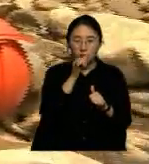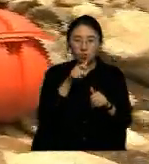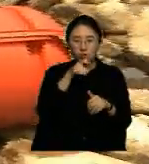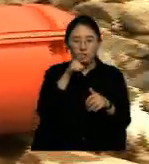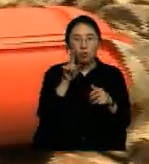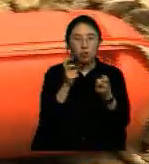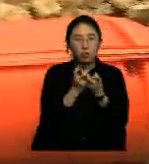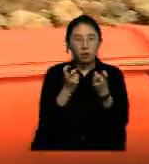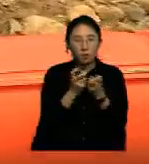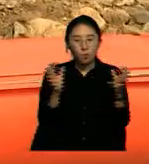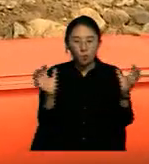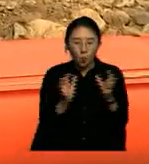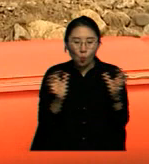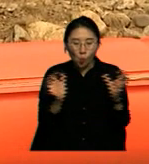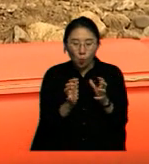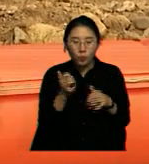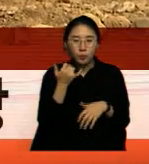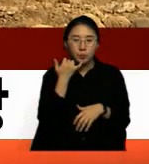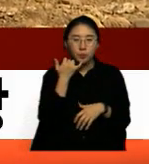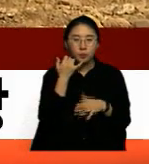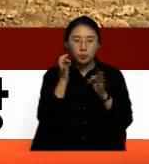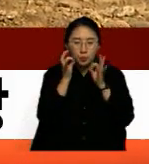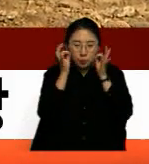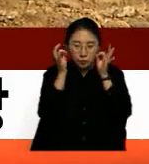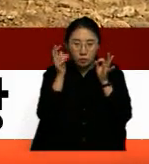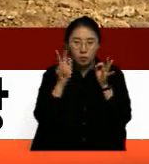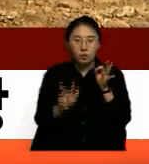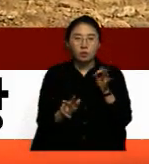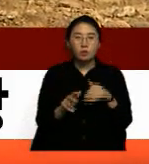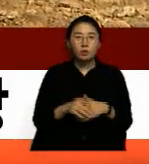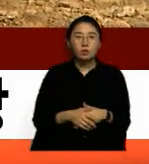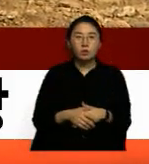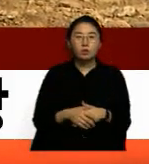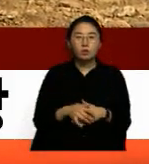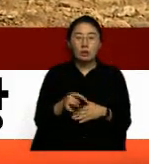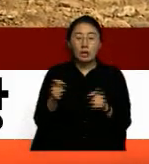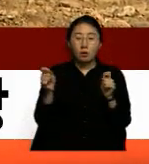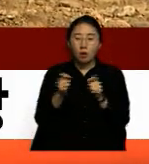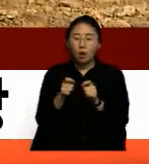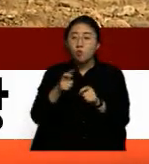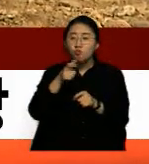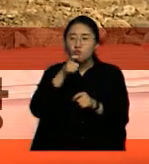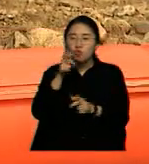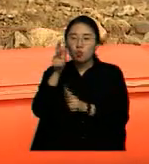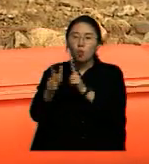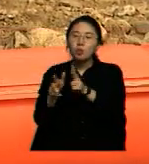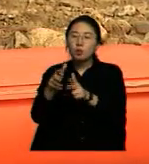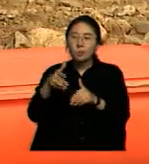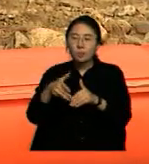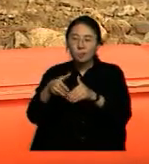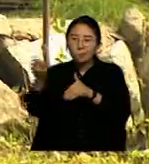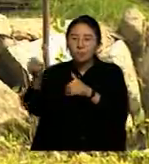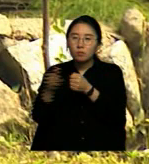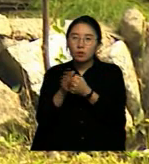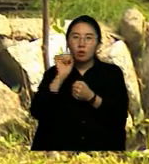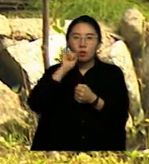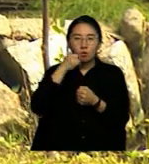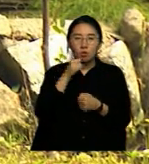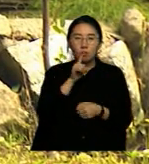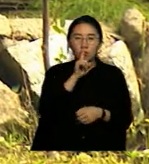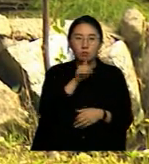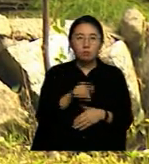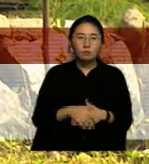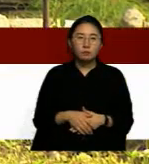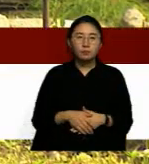물을 어떻게든 모아보려고 하고 있지만 인근에 생수공장이 있어서 그게 사실상 어렵다라는 게 주민들의 주장입니다.